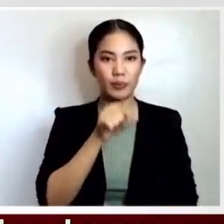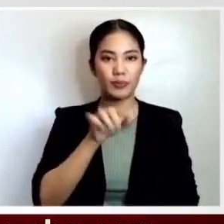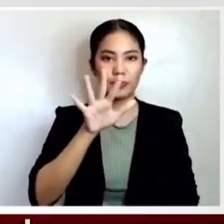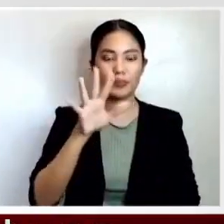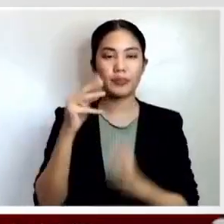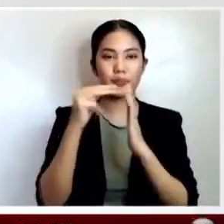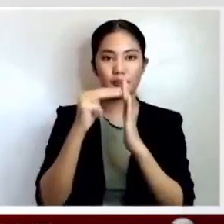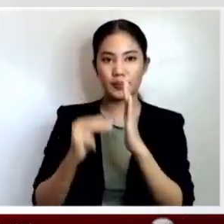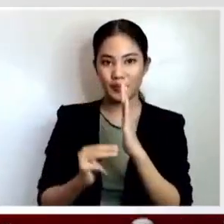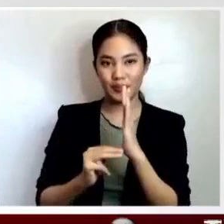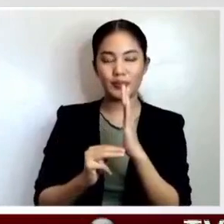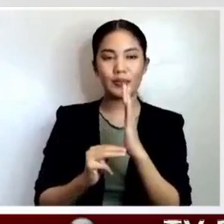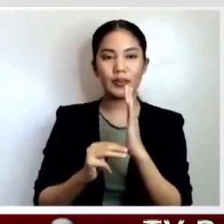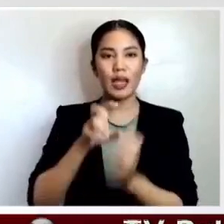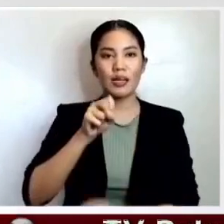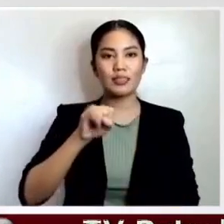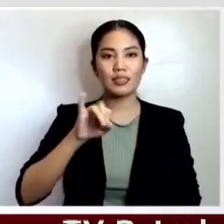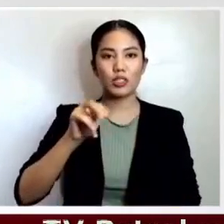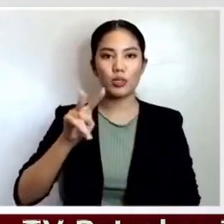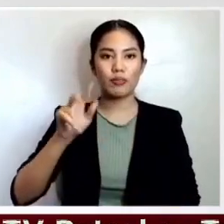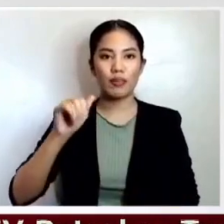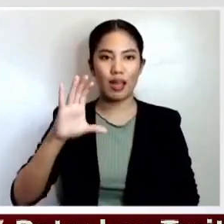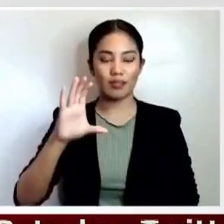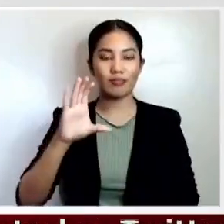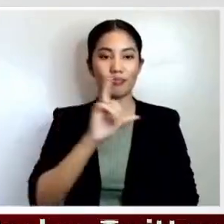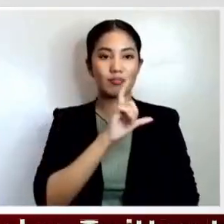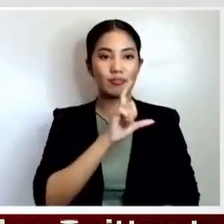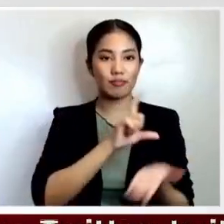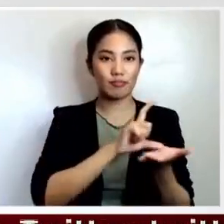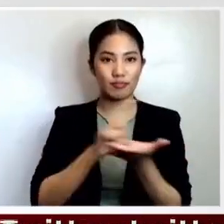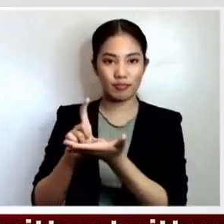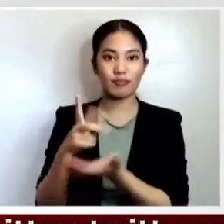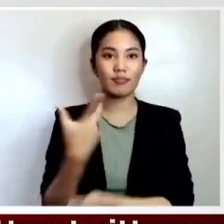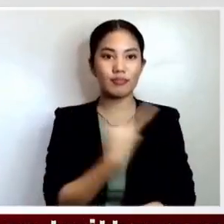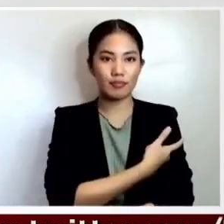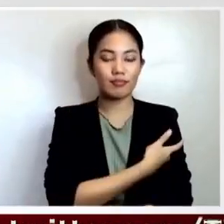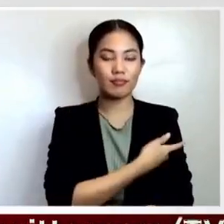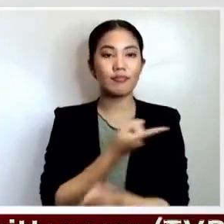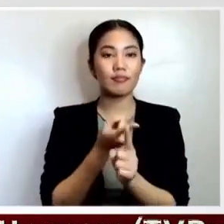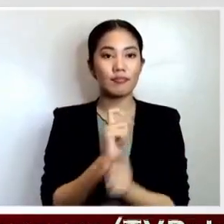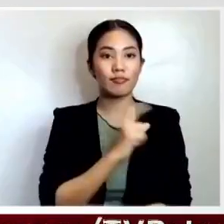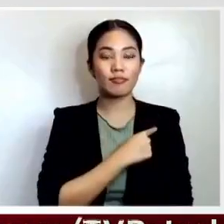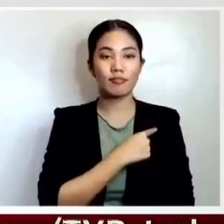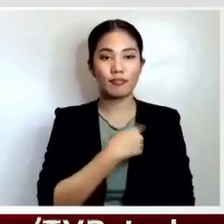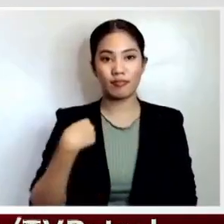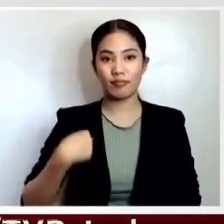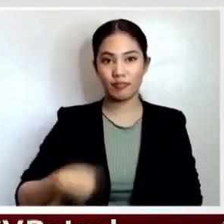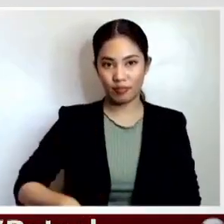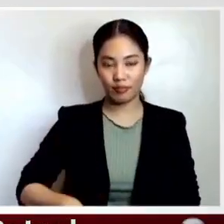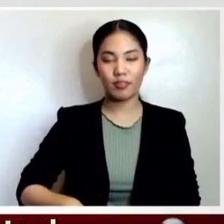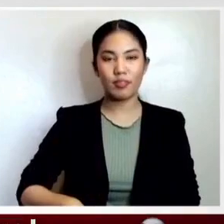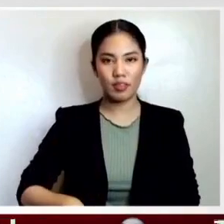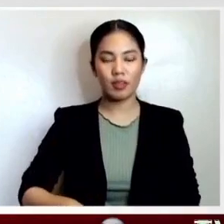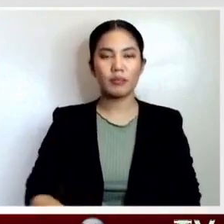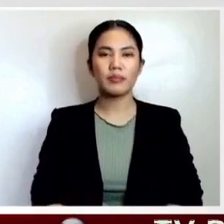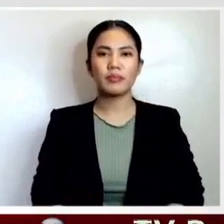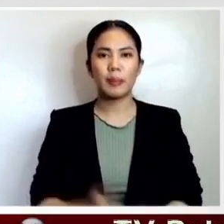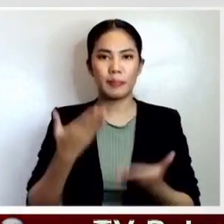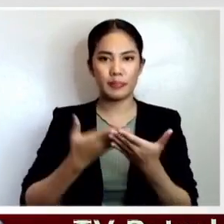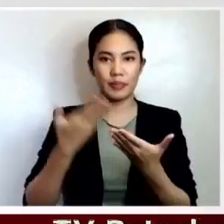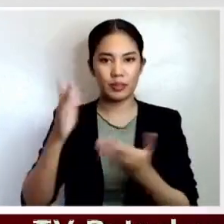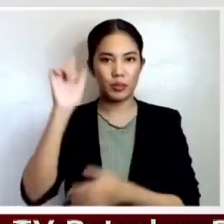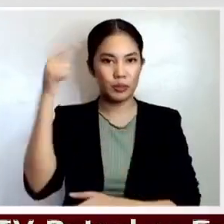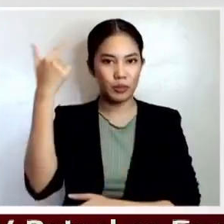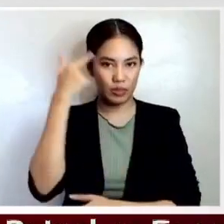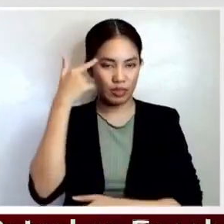galing China na binili ng gobyerno. Mapupunta po yan sa mga priority areas na nasabi natin. At more or less